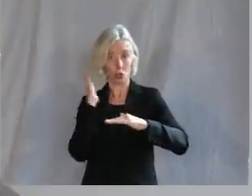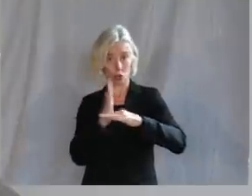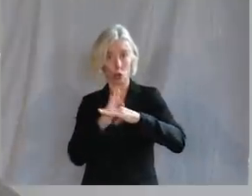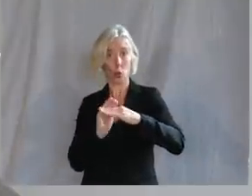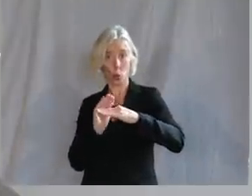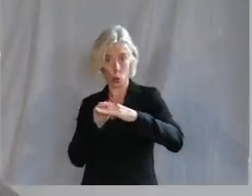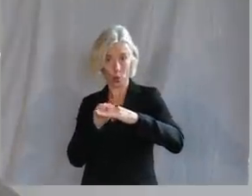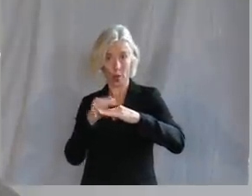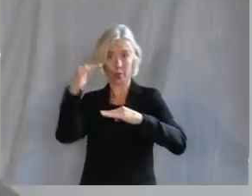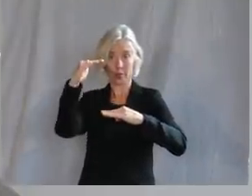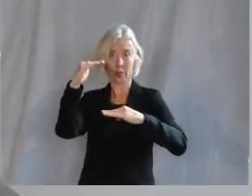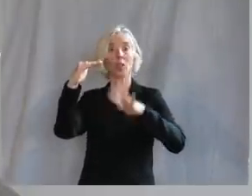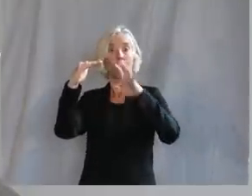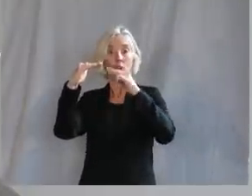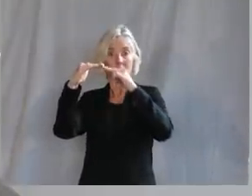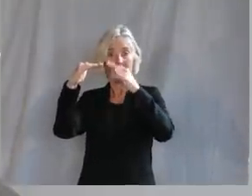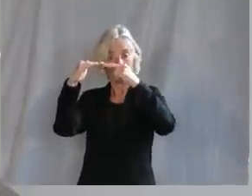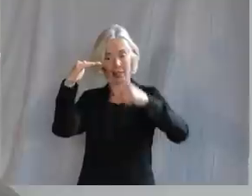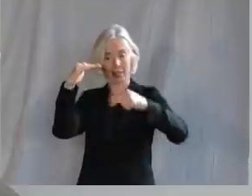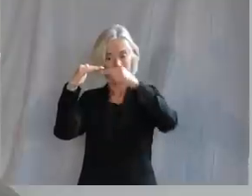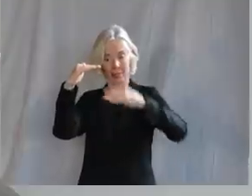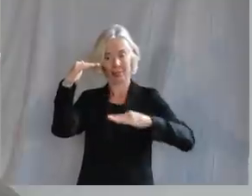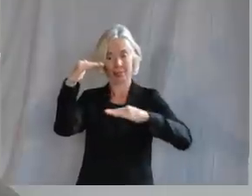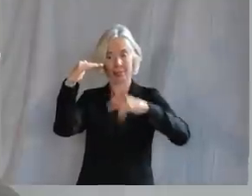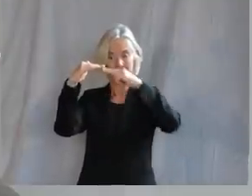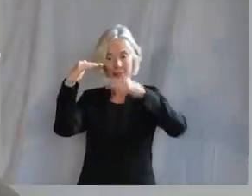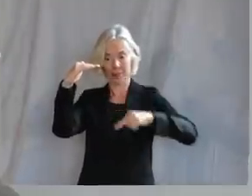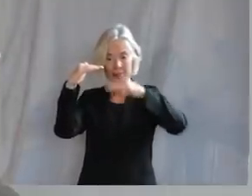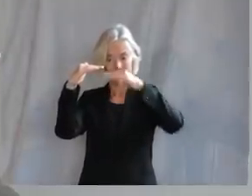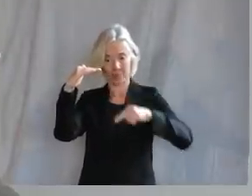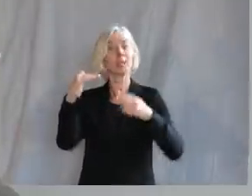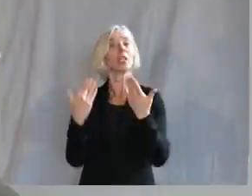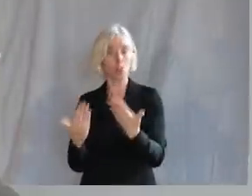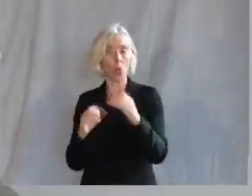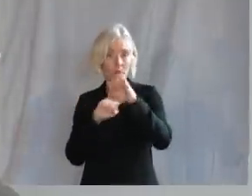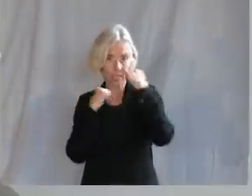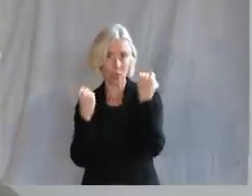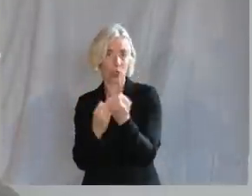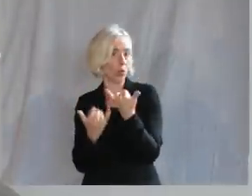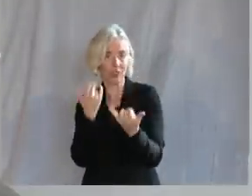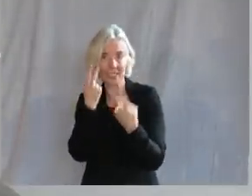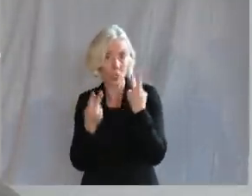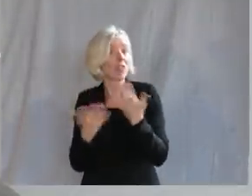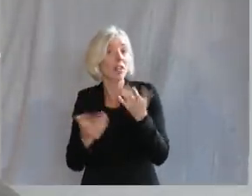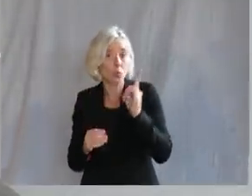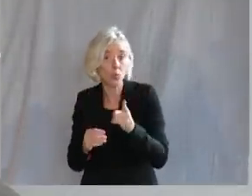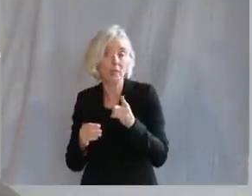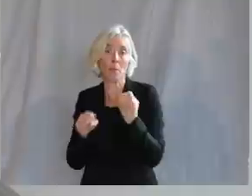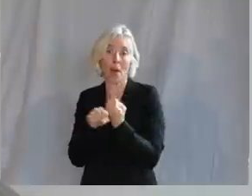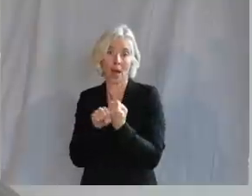Folgendes. Bei Teilnehmerkreisen einer Zusammenkunft in privat genutzten Räumen und auf privat